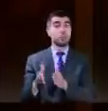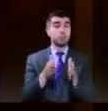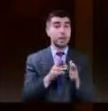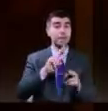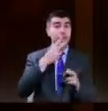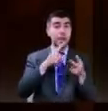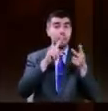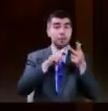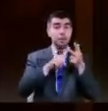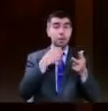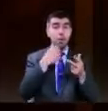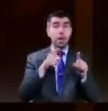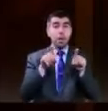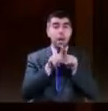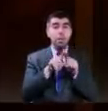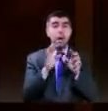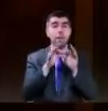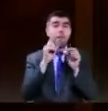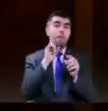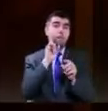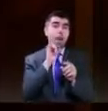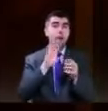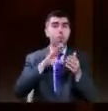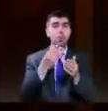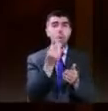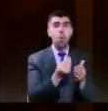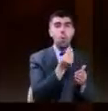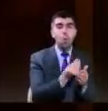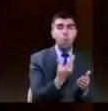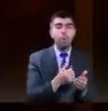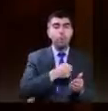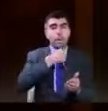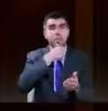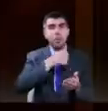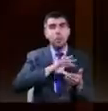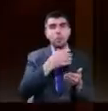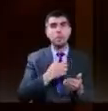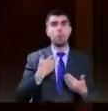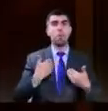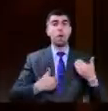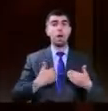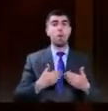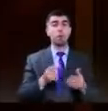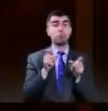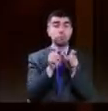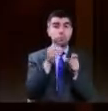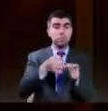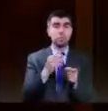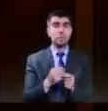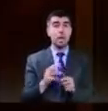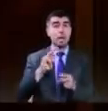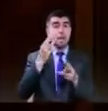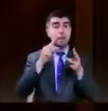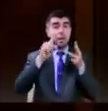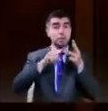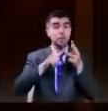الأوضاع الهشة لفئات من النساء والأمهات والأطفال والأشخاص المسنين ووقايتهم. ثالثاً، إعادة تأهيل